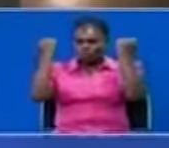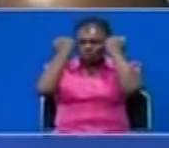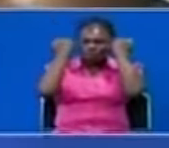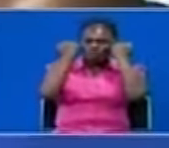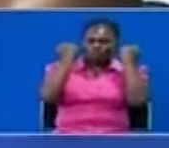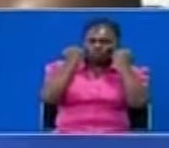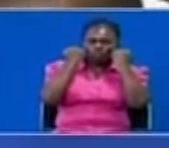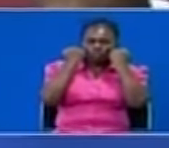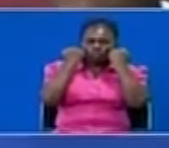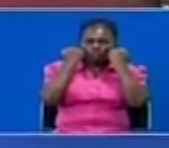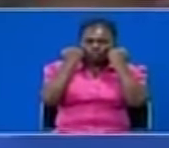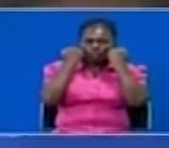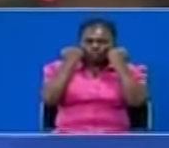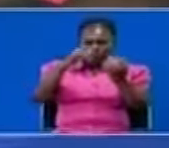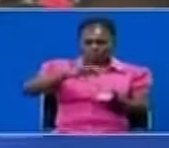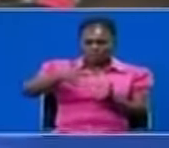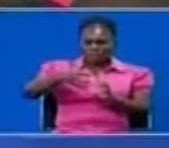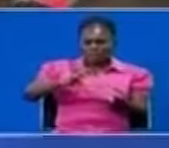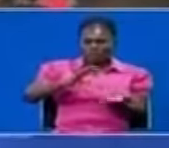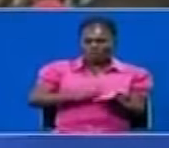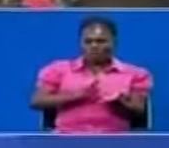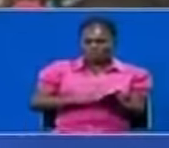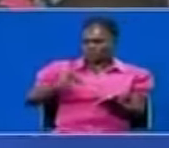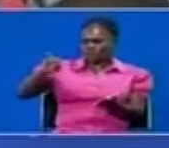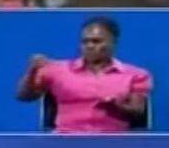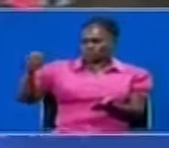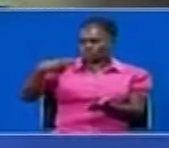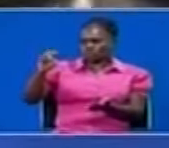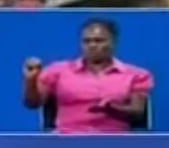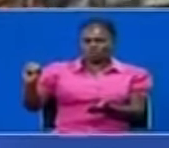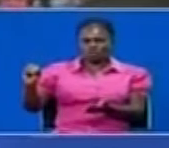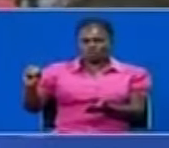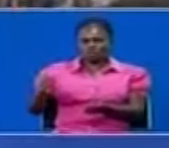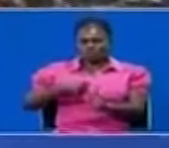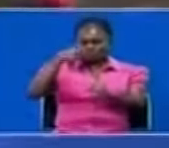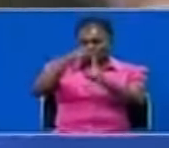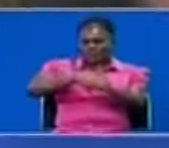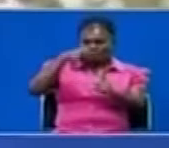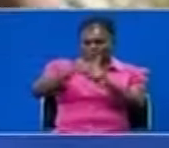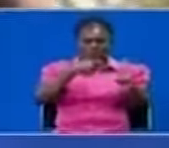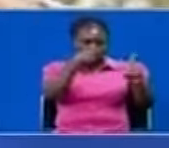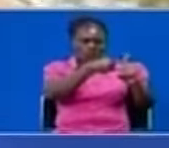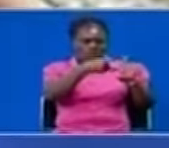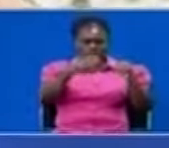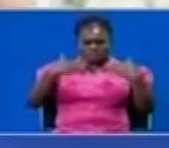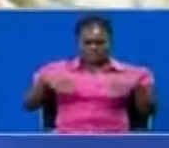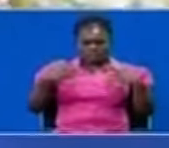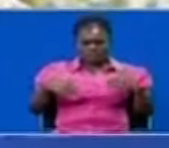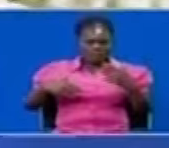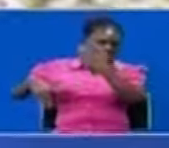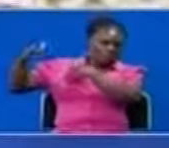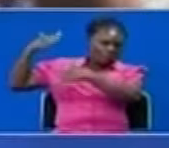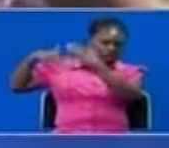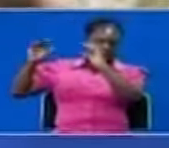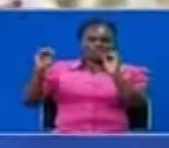corridors of justice over his controversial sentiments about Joho. Sababu ya kutetea wakwale, hiyo haitaturudisha